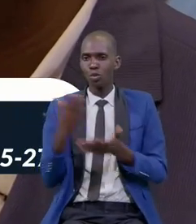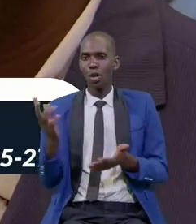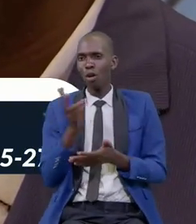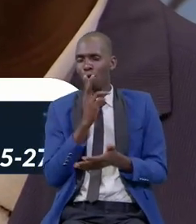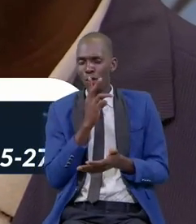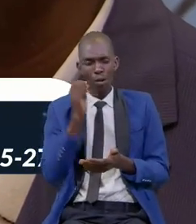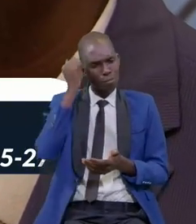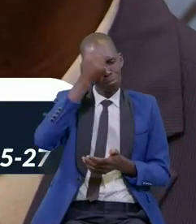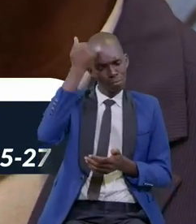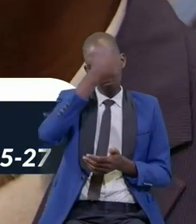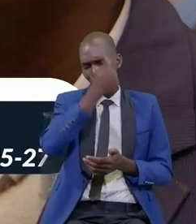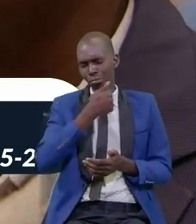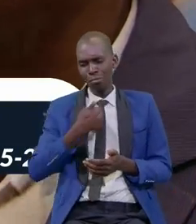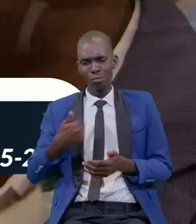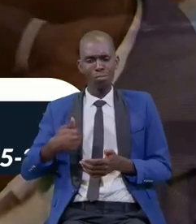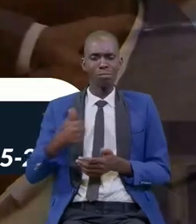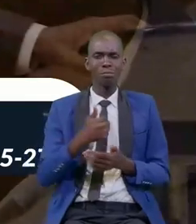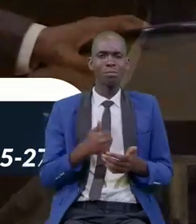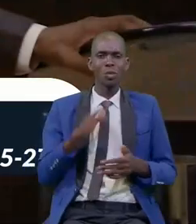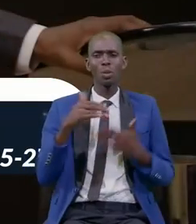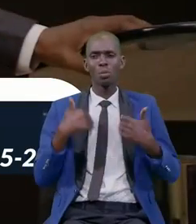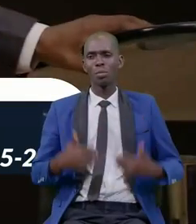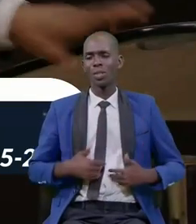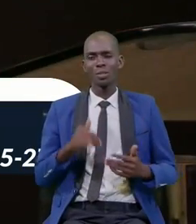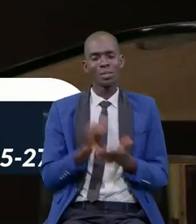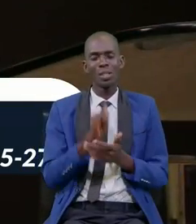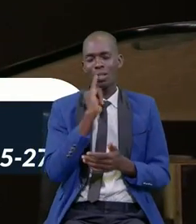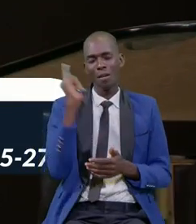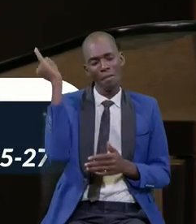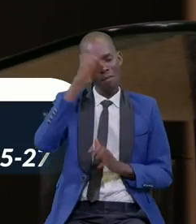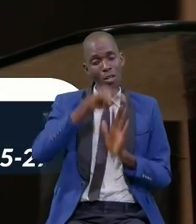et vous lave. Et amène la séduction dans votre vie.